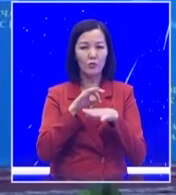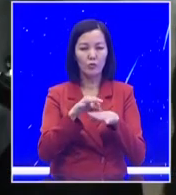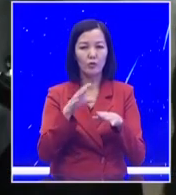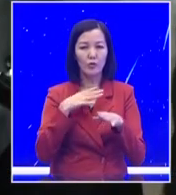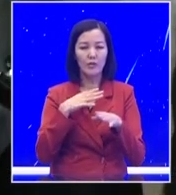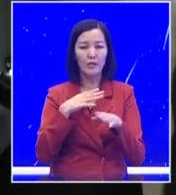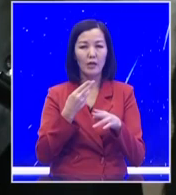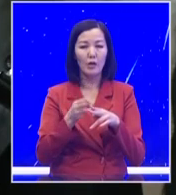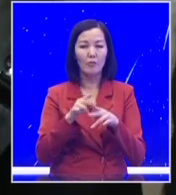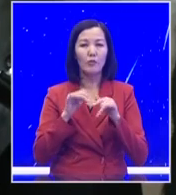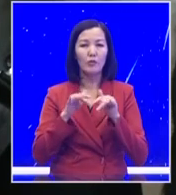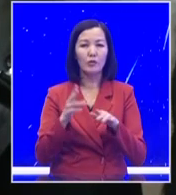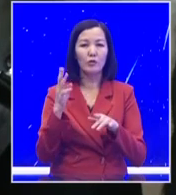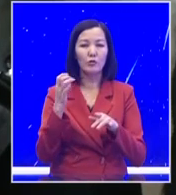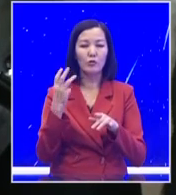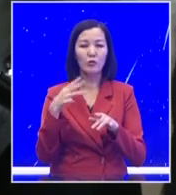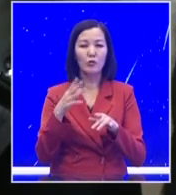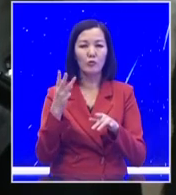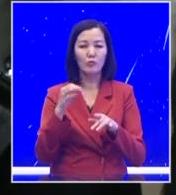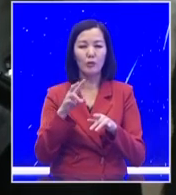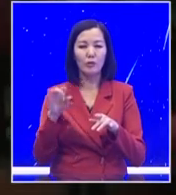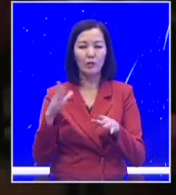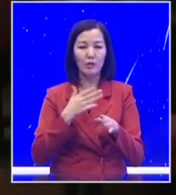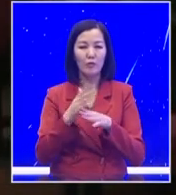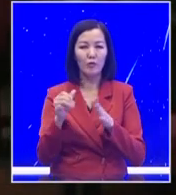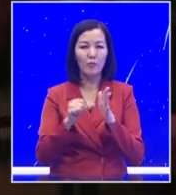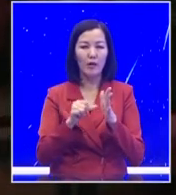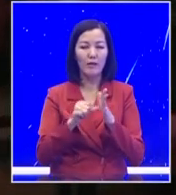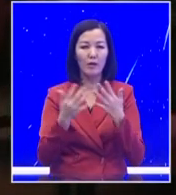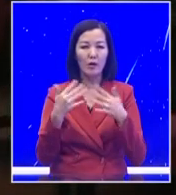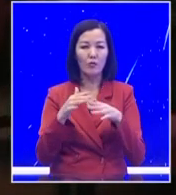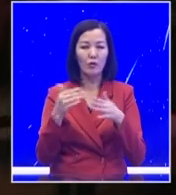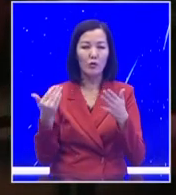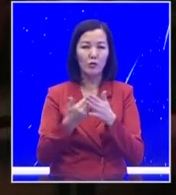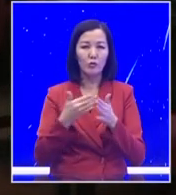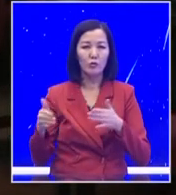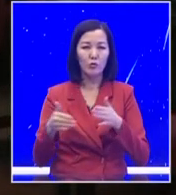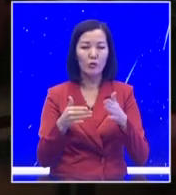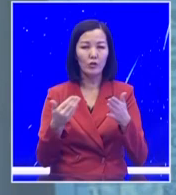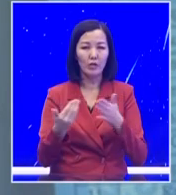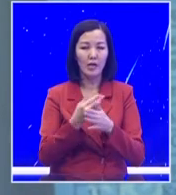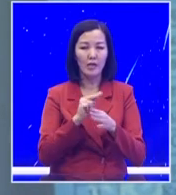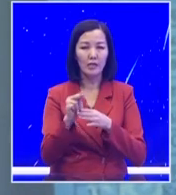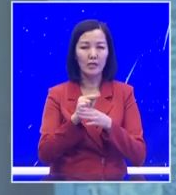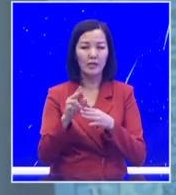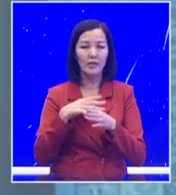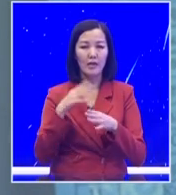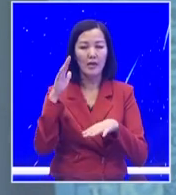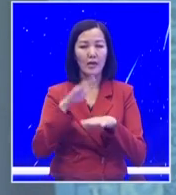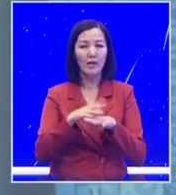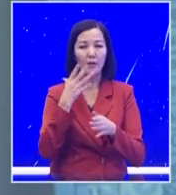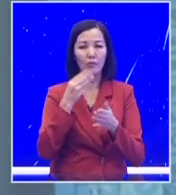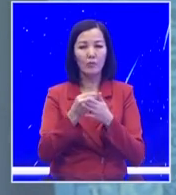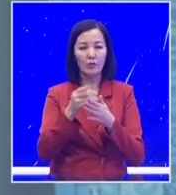жеткізді. Бұл іске 353 миллион теңге бөлініп, 6 елді мекеннің жолы жаңартылыпты. Бұдан бөлек өз баяндамасында әкім